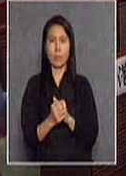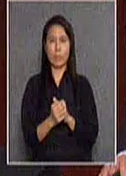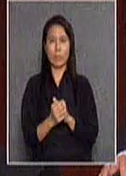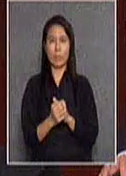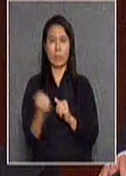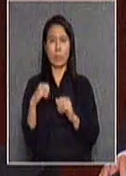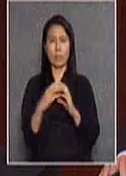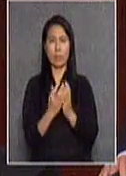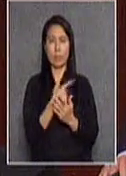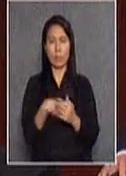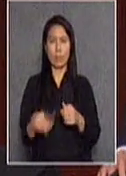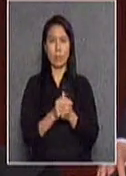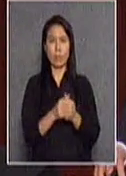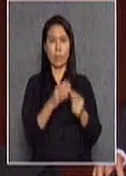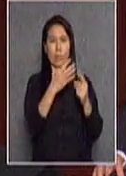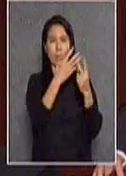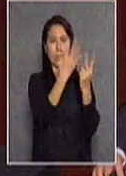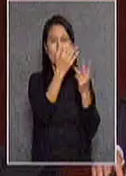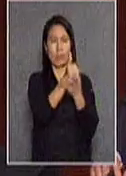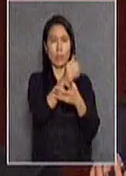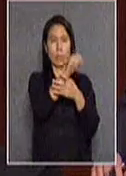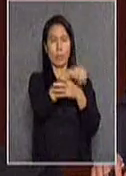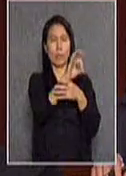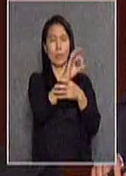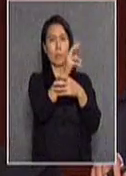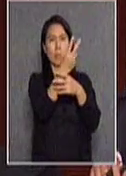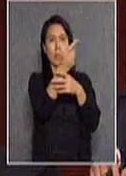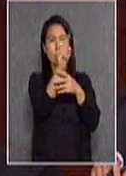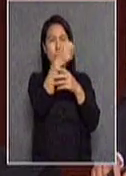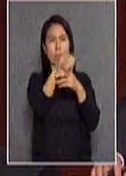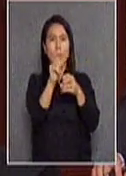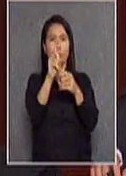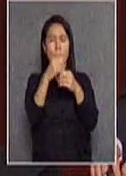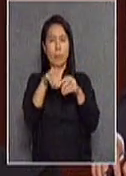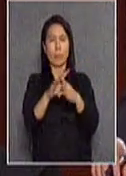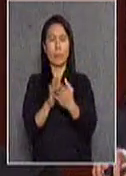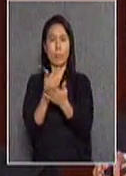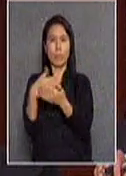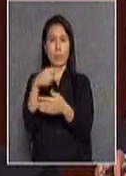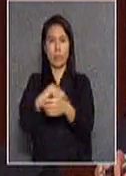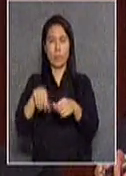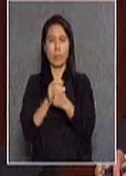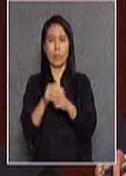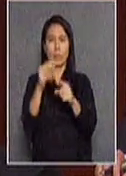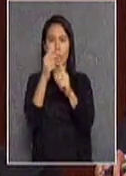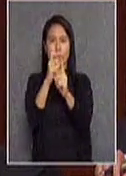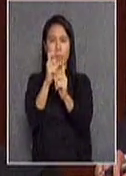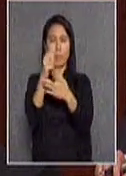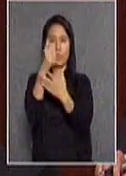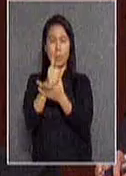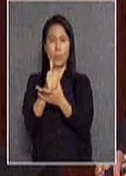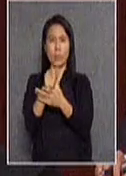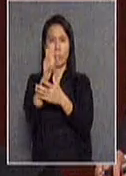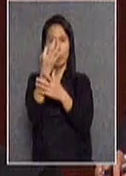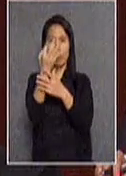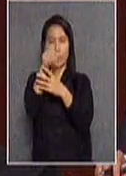功能團體選舉產生的議員24位出席，沒有人贊成，21位反對，1位棄權。分區直接選舉產生的議員19位出席，3位